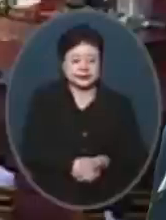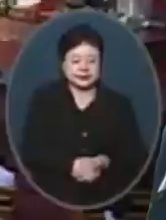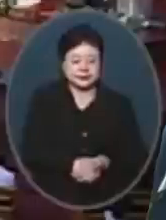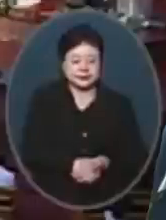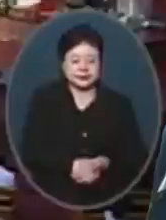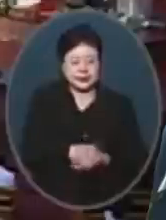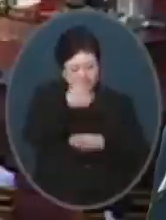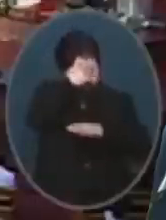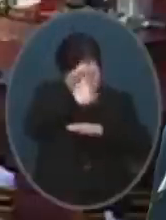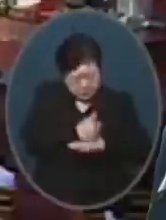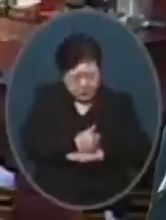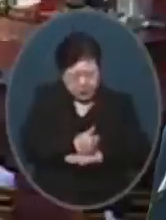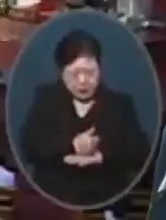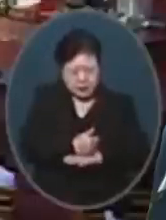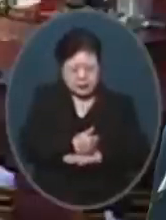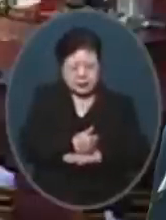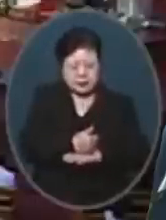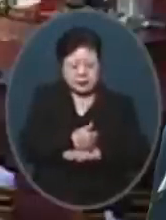마침내